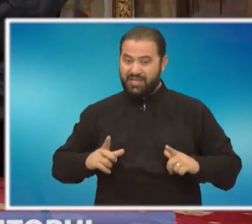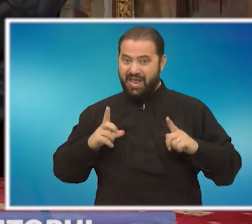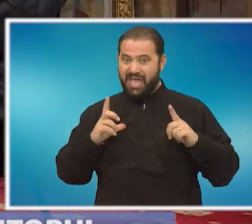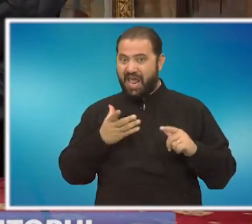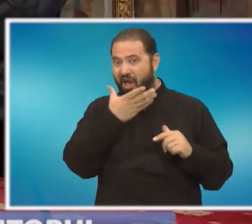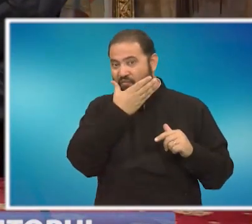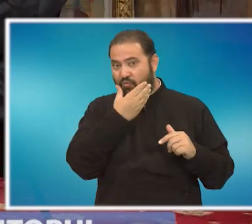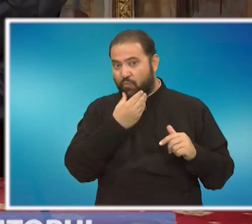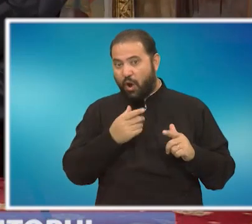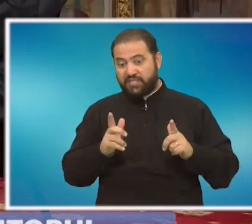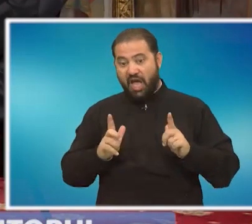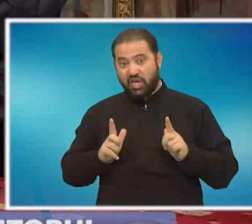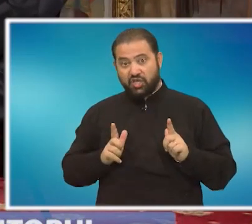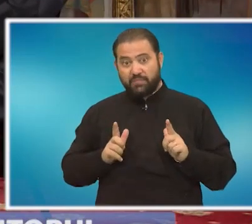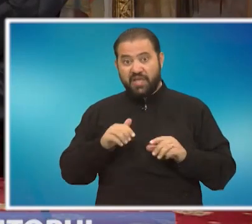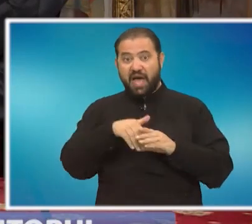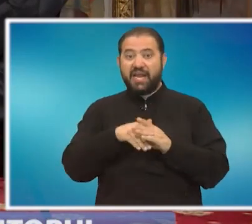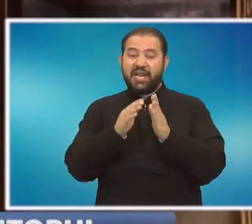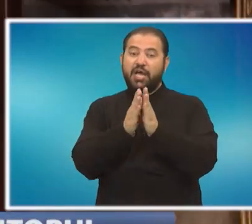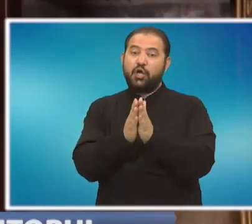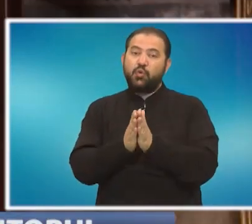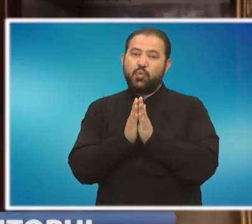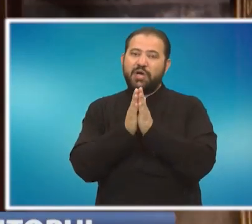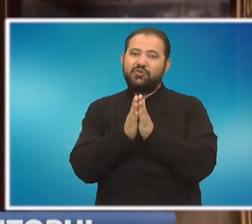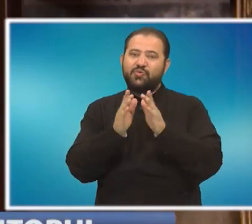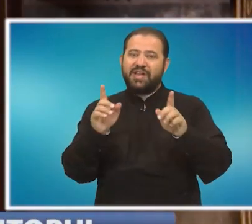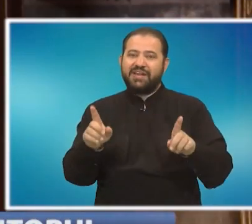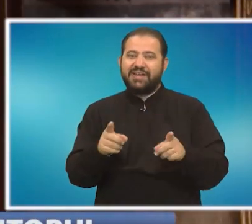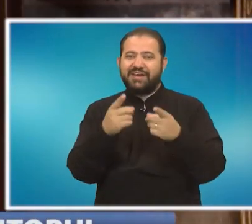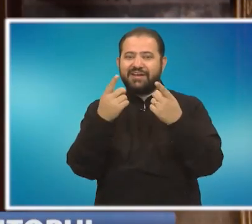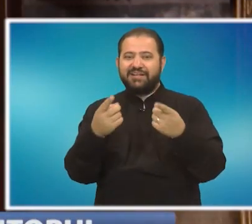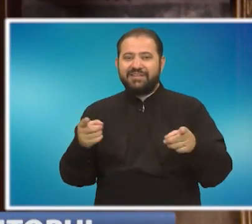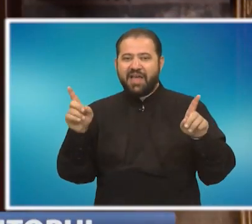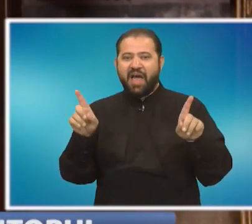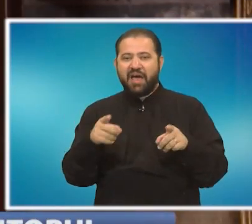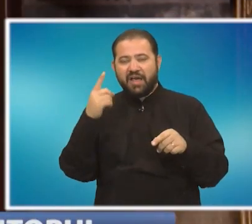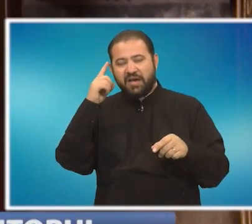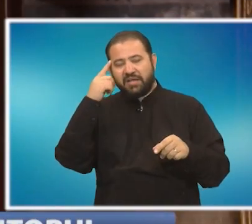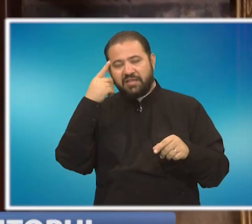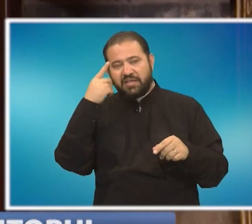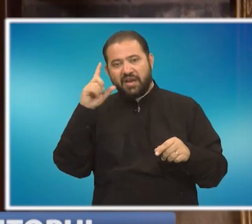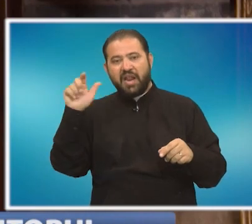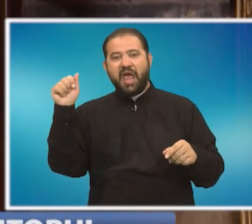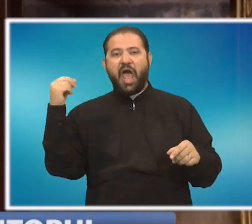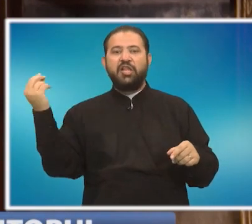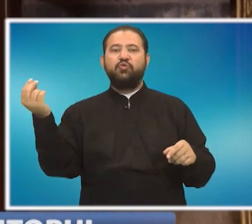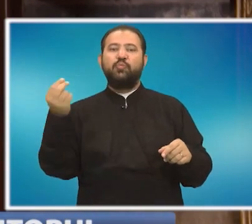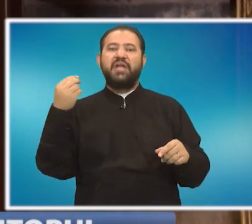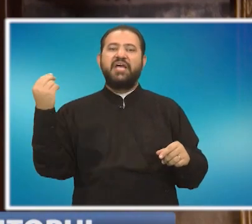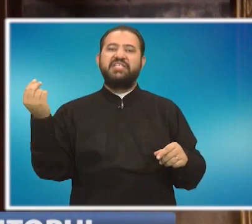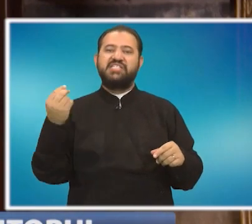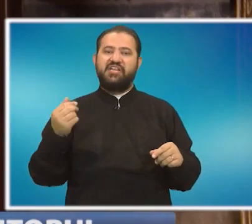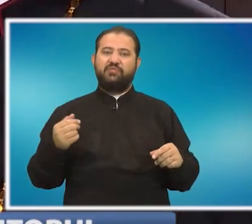o stare de așteptare în rugăciune, în cântare, în meditație, în